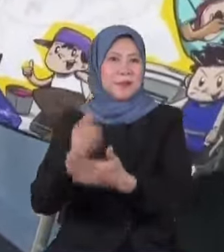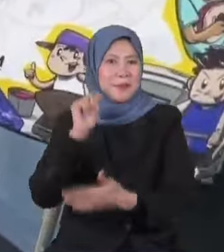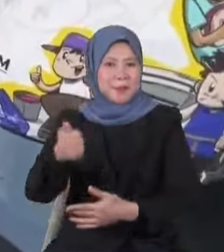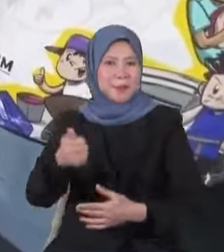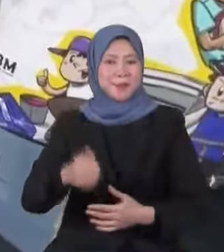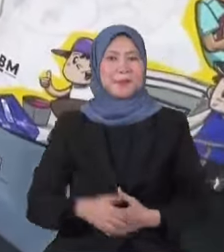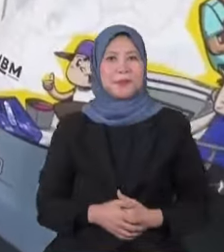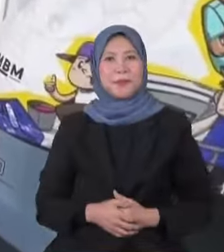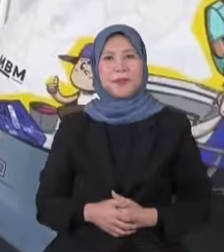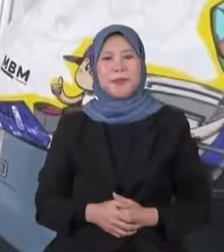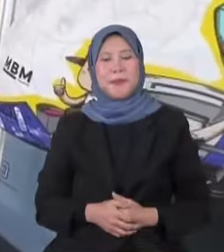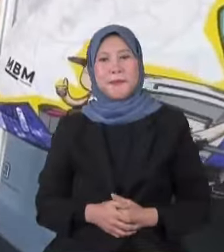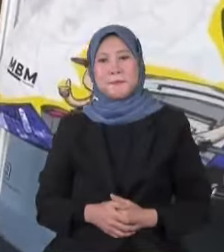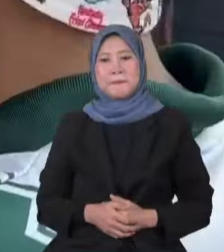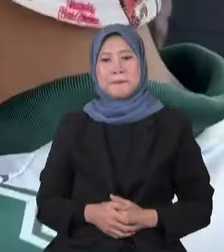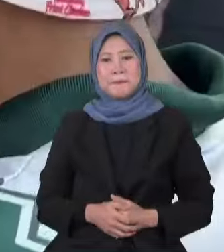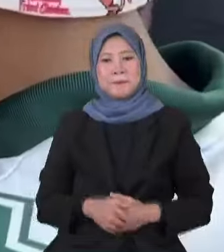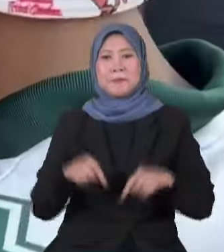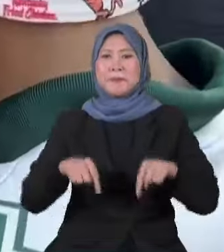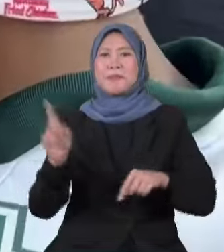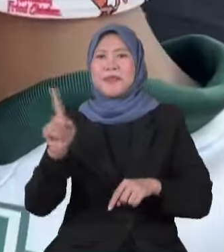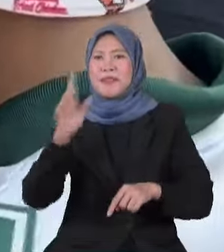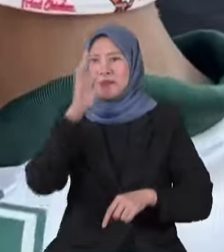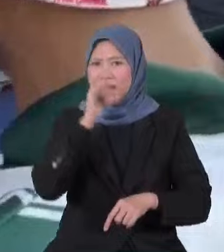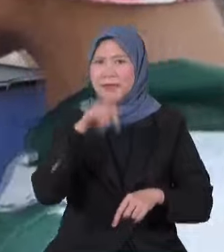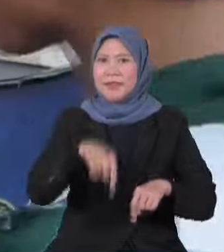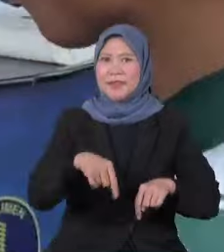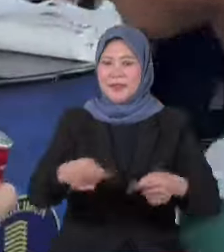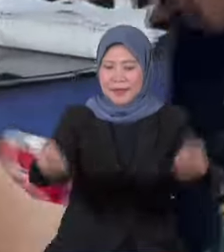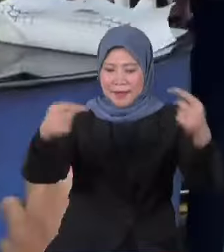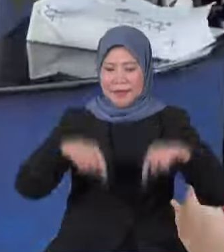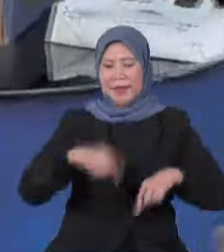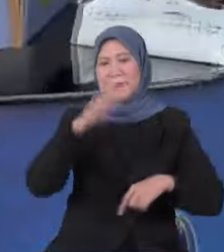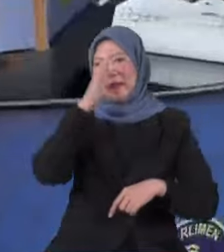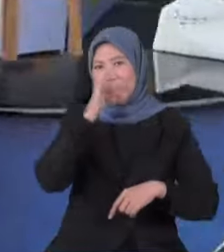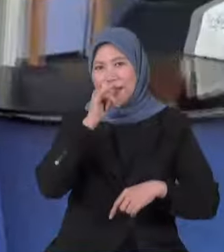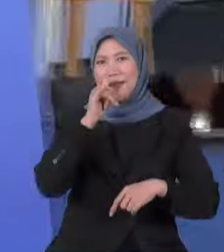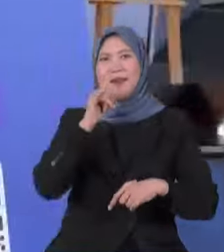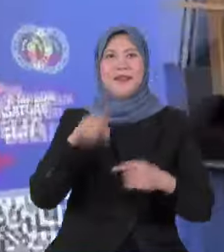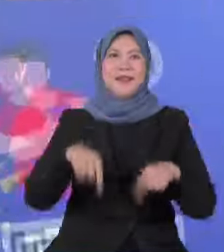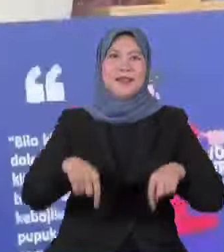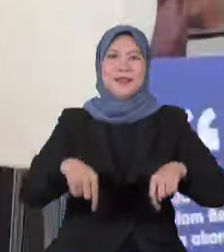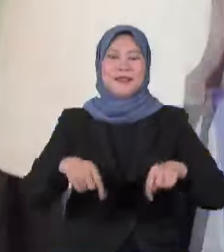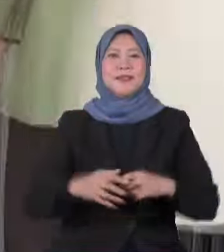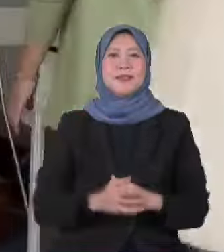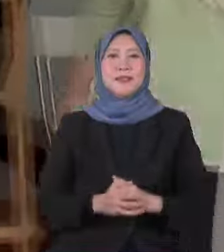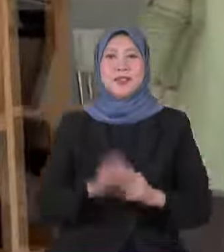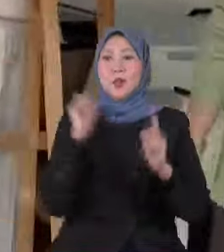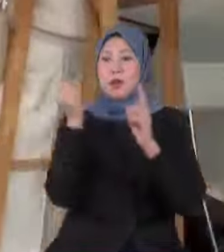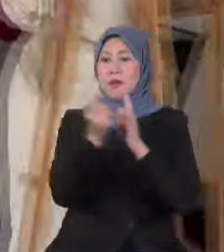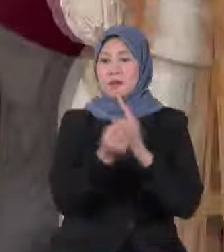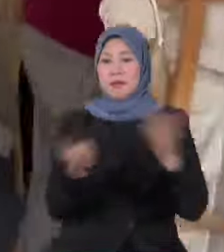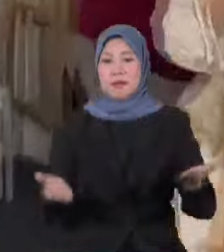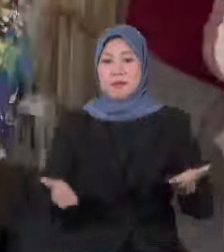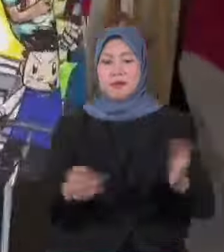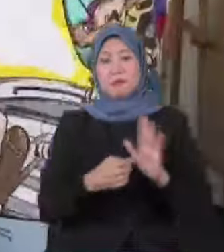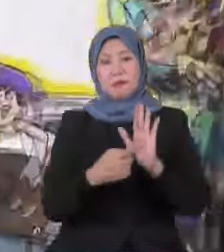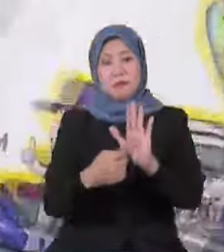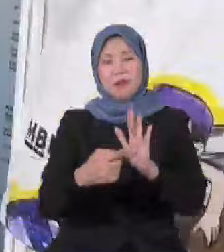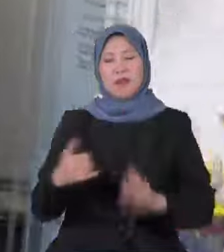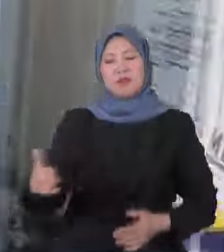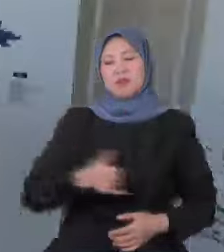lagi. Mana lagi mana Melaka lah kan. Ke Melaka lah. Tengok kita sekarang ni bila situasi di lapangan memang kita